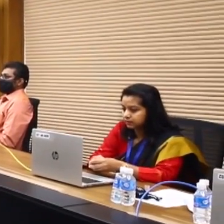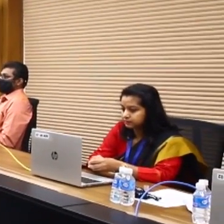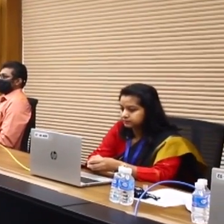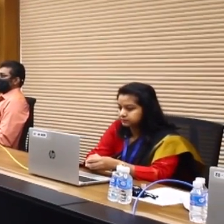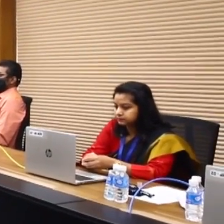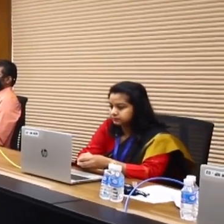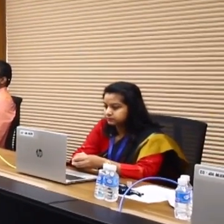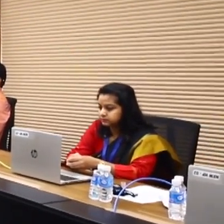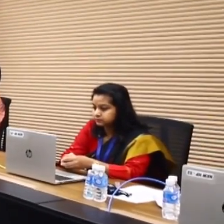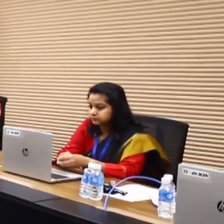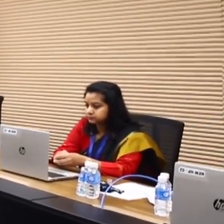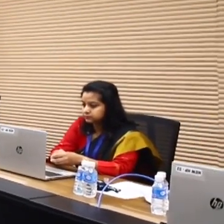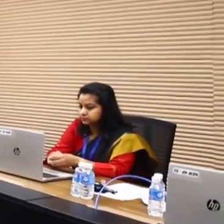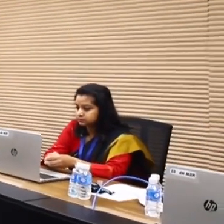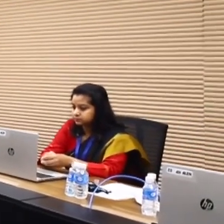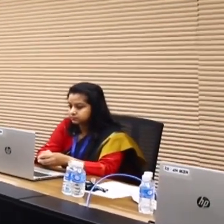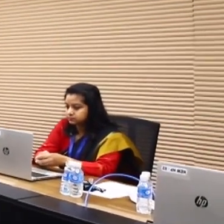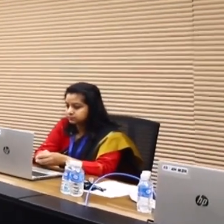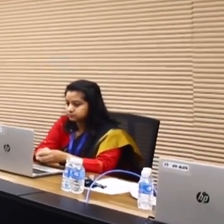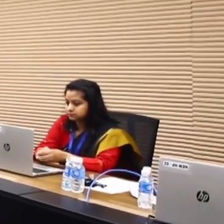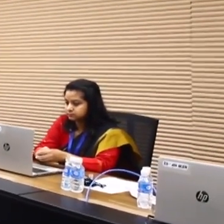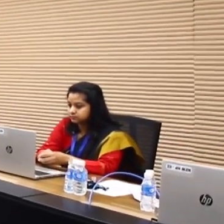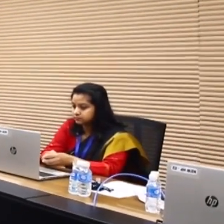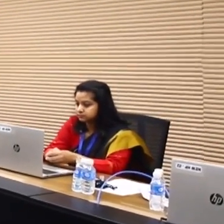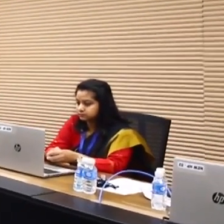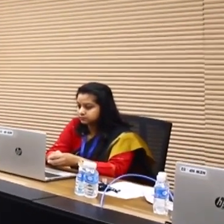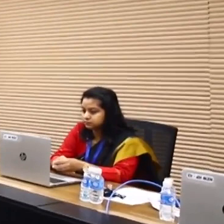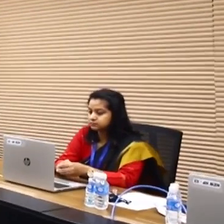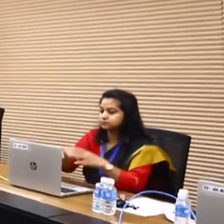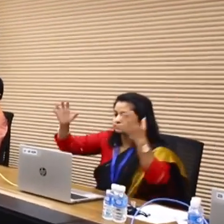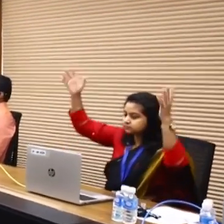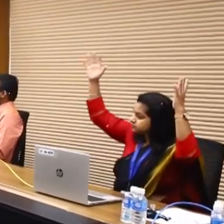इस कार्यक्रम के लिए हार्दिक बधाई देती हूँ। बहुत बहुत धन्यवाद।